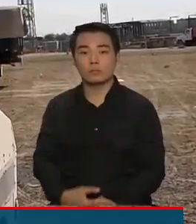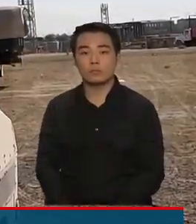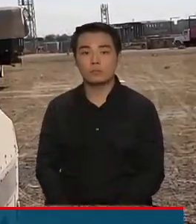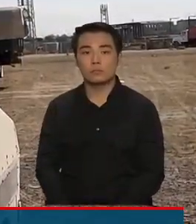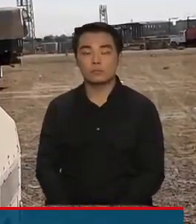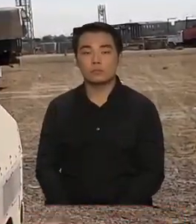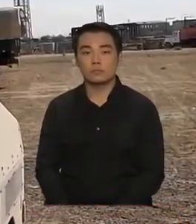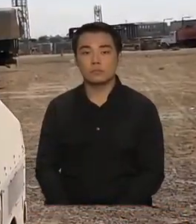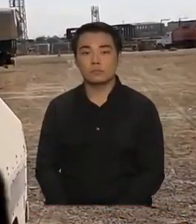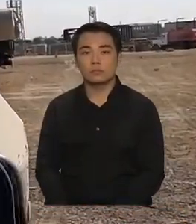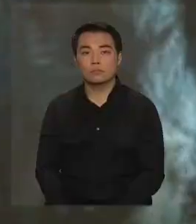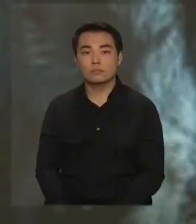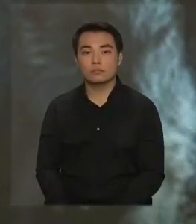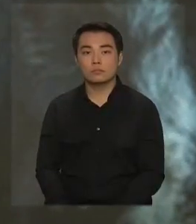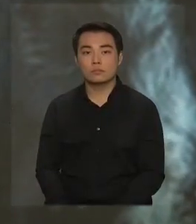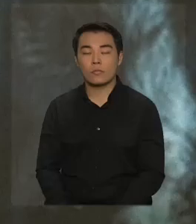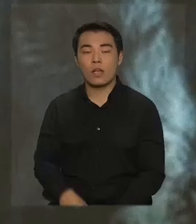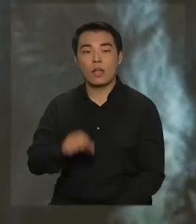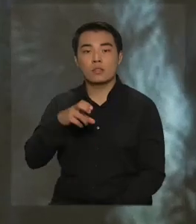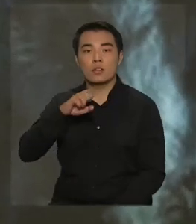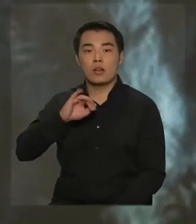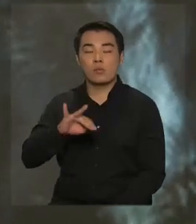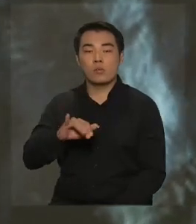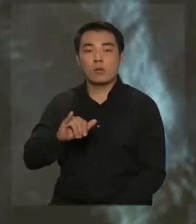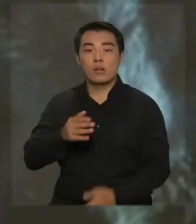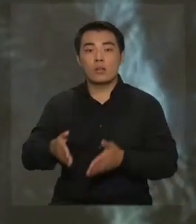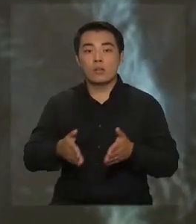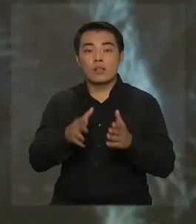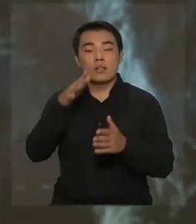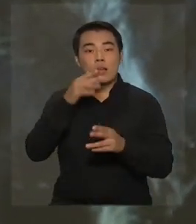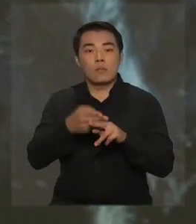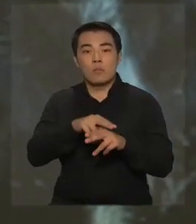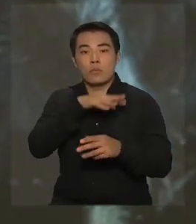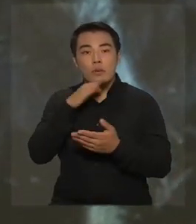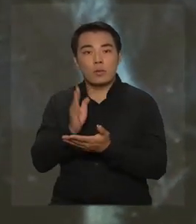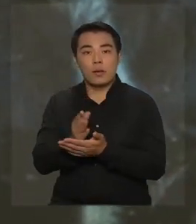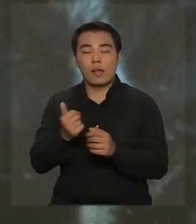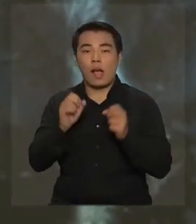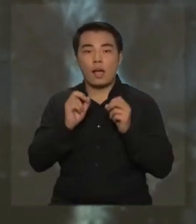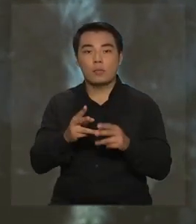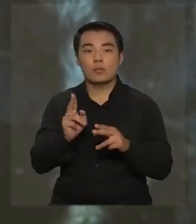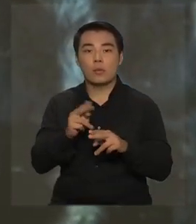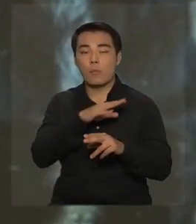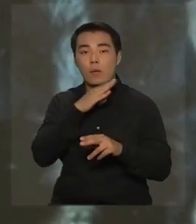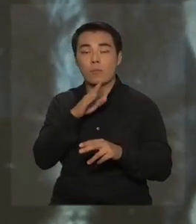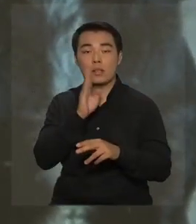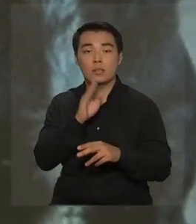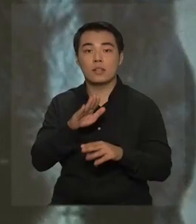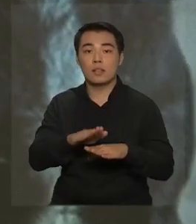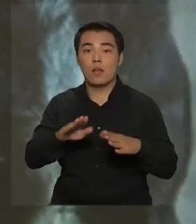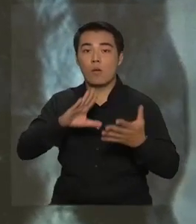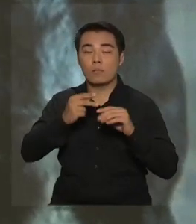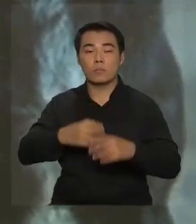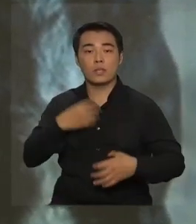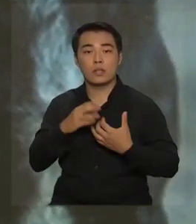жолы, Ақтаудан. Атырау көшелерінде қаңғыбас иттер қаптап кеткен. Қауіптенген ата-аналар балалар үшін алаңдайды.